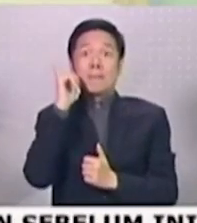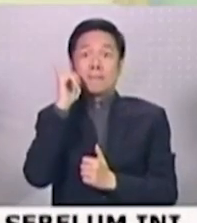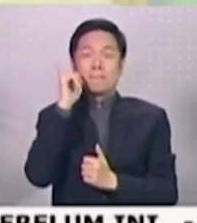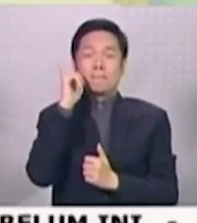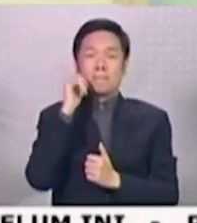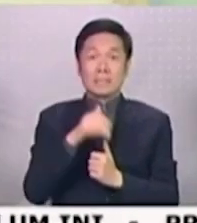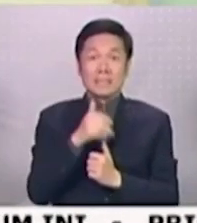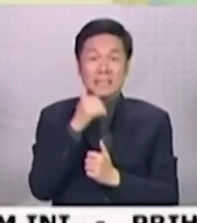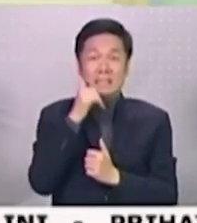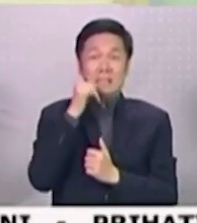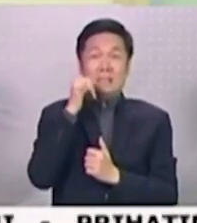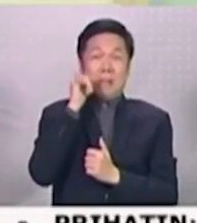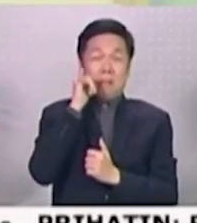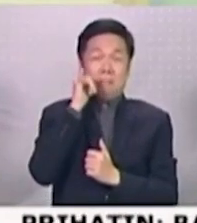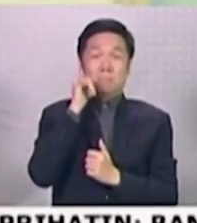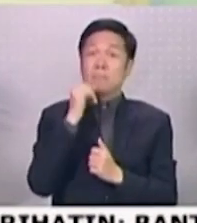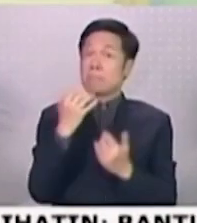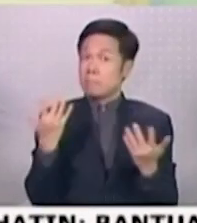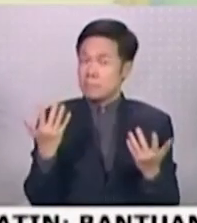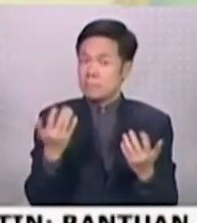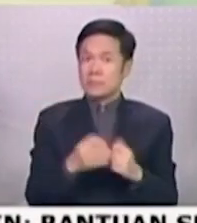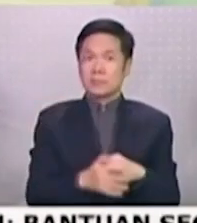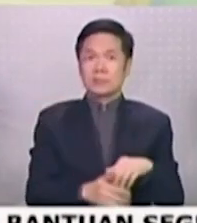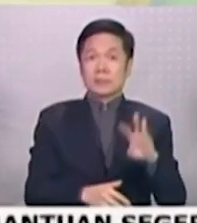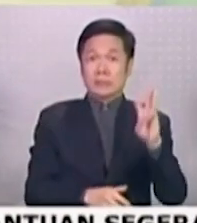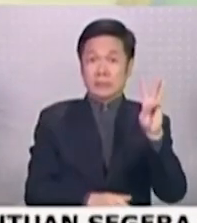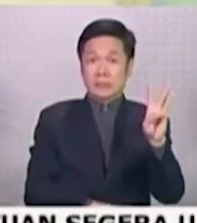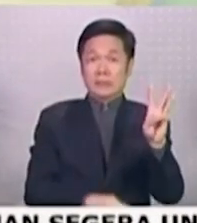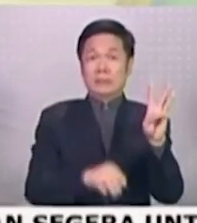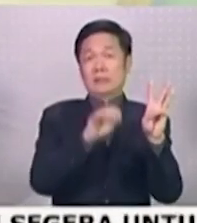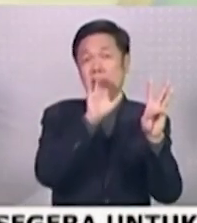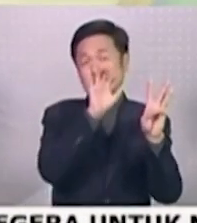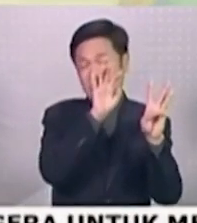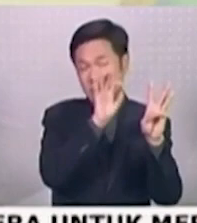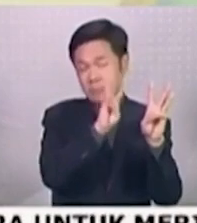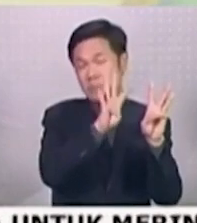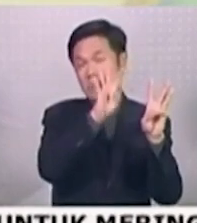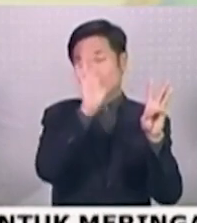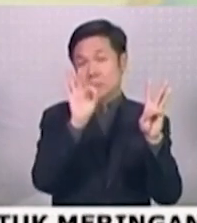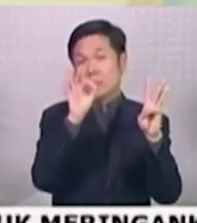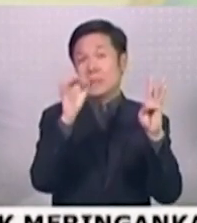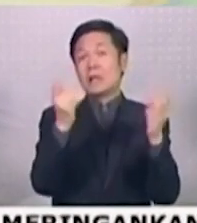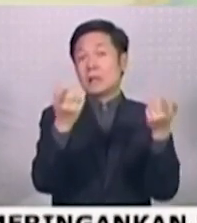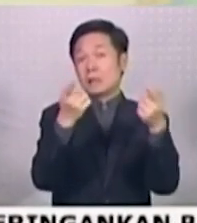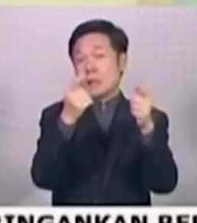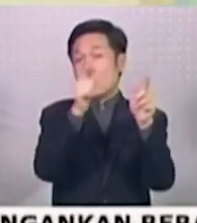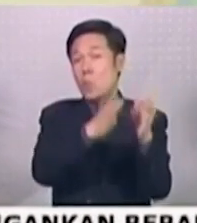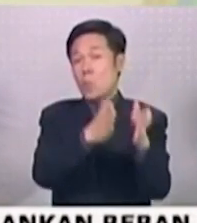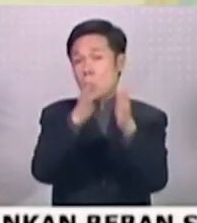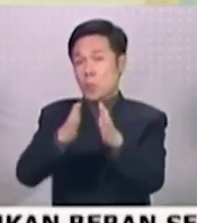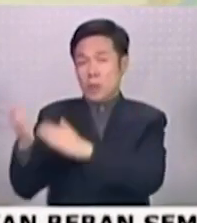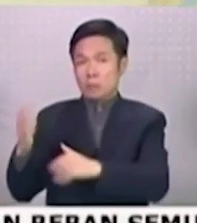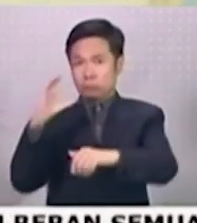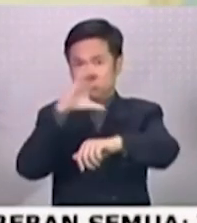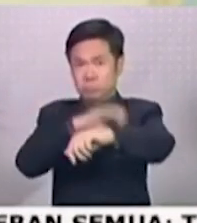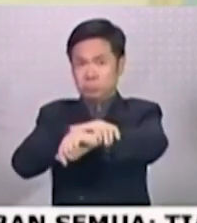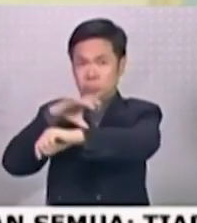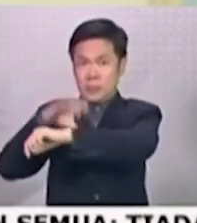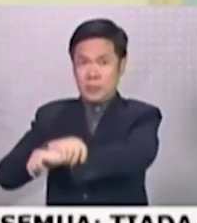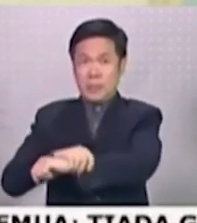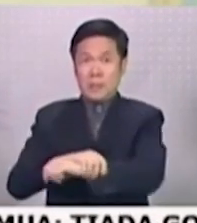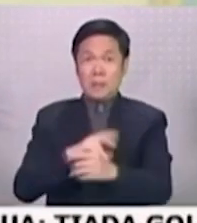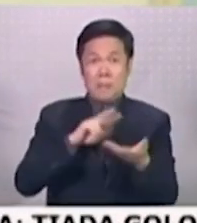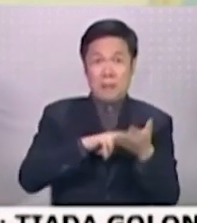Hari semalam sahaja, terdapat 649 individu yang telah pun ditahan. Bermakna